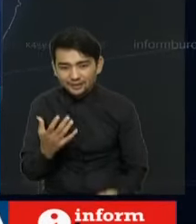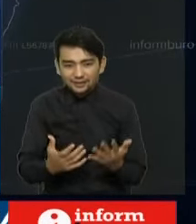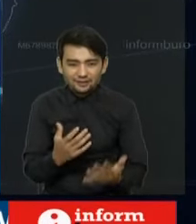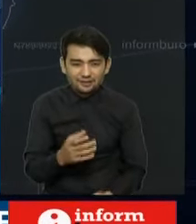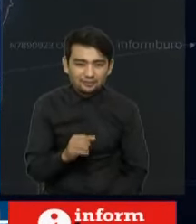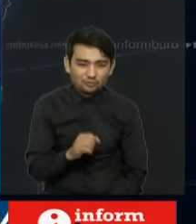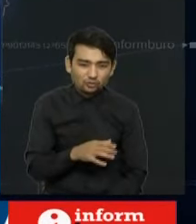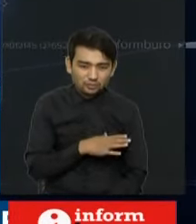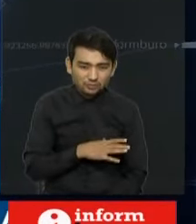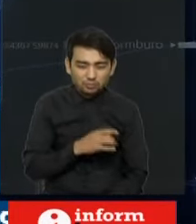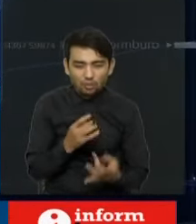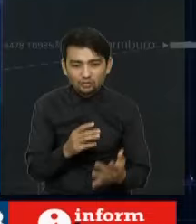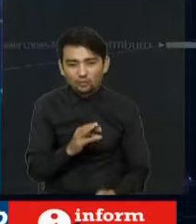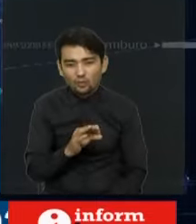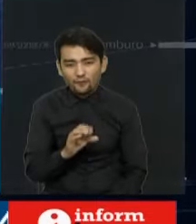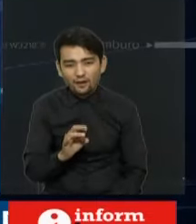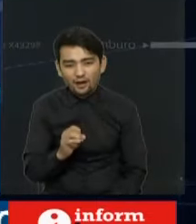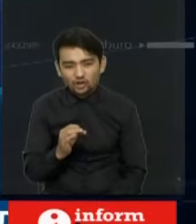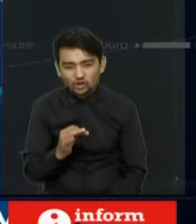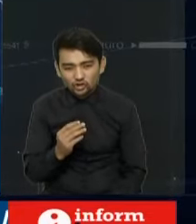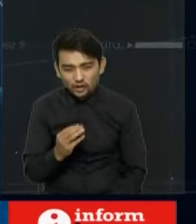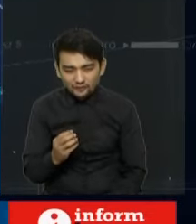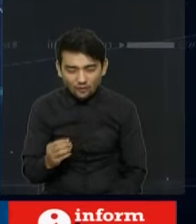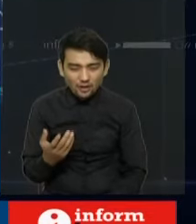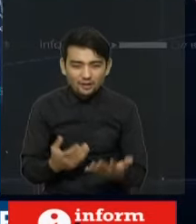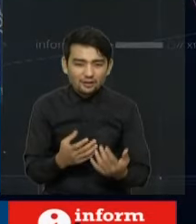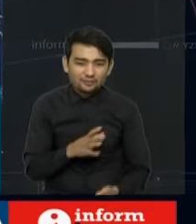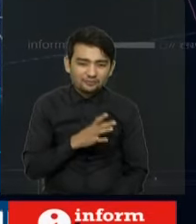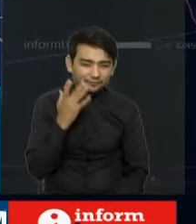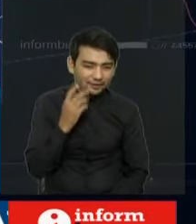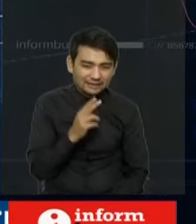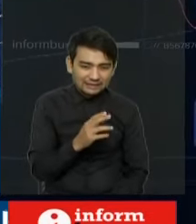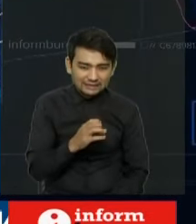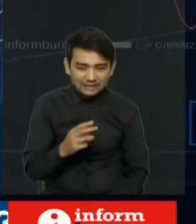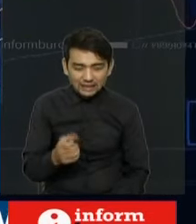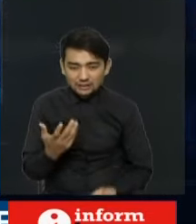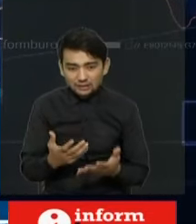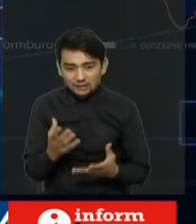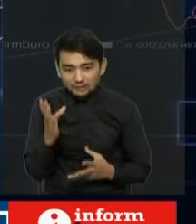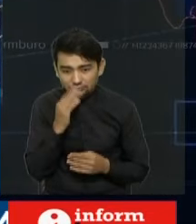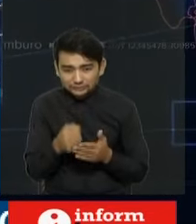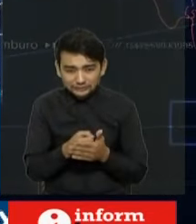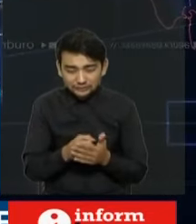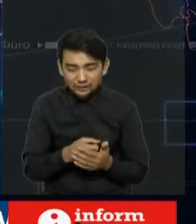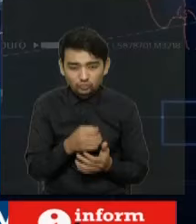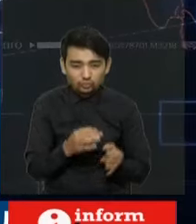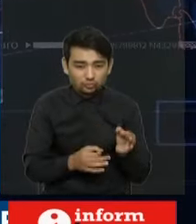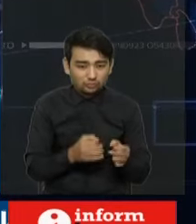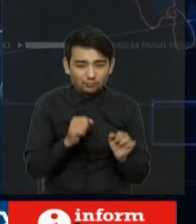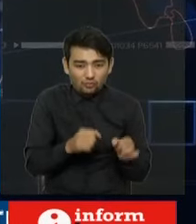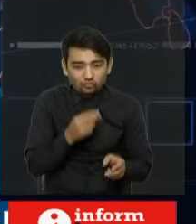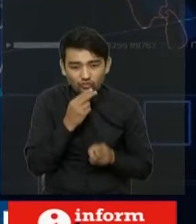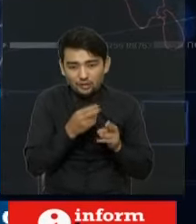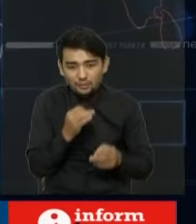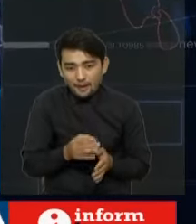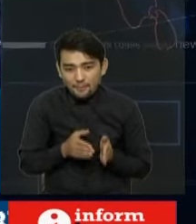простое товарищество или по-прежнему какой-то КСК. Если не получается, подавать в суд. Потому что сейчас вот напрямую вот этого